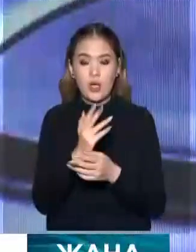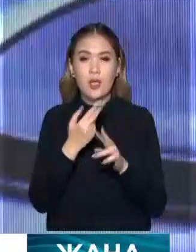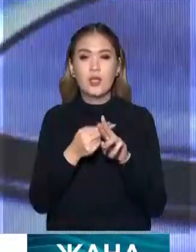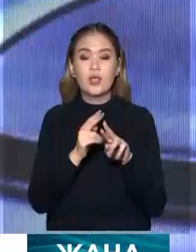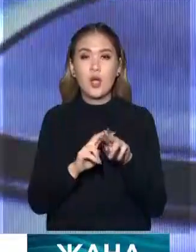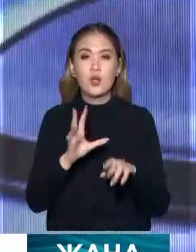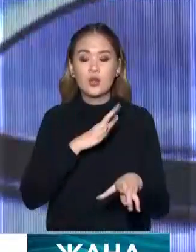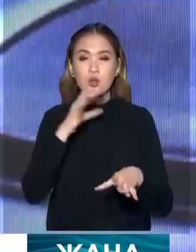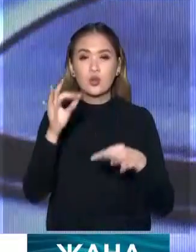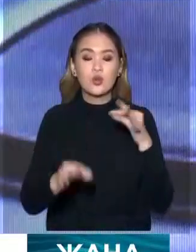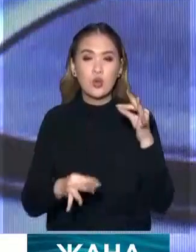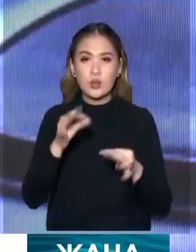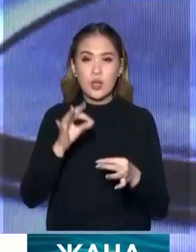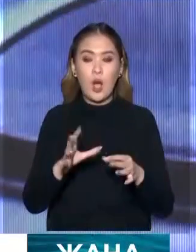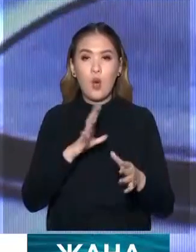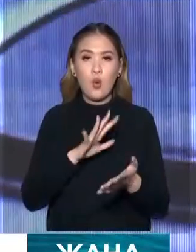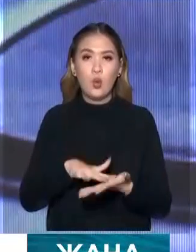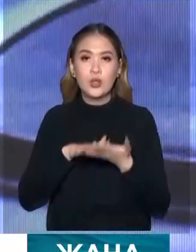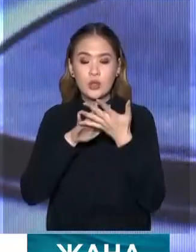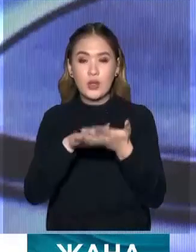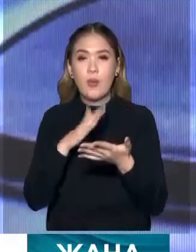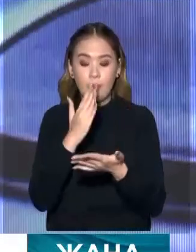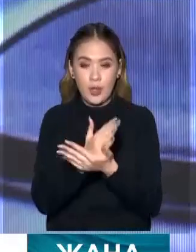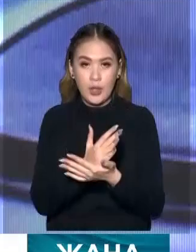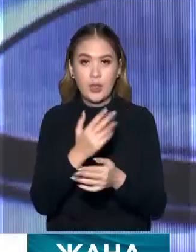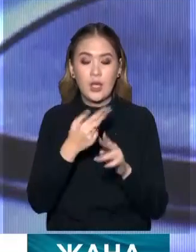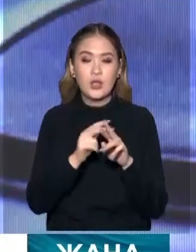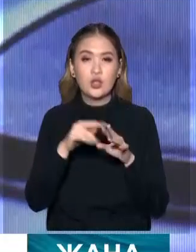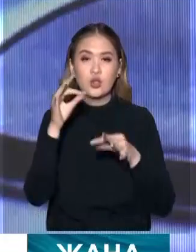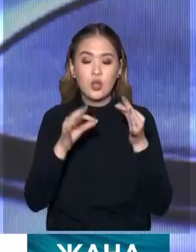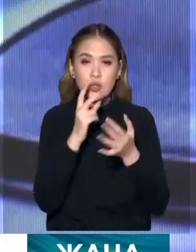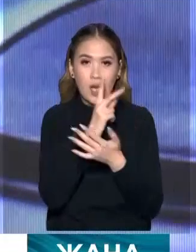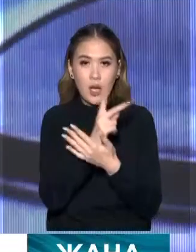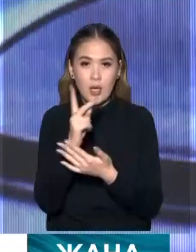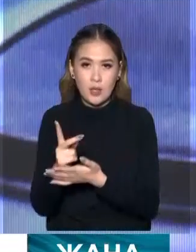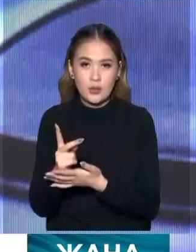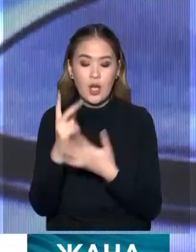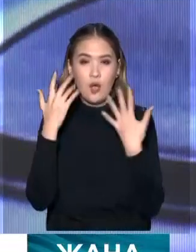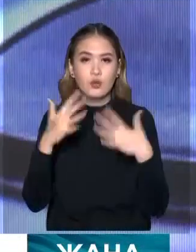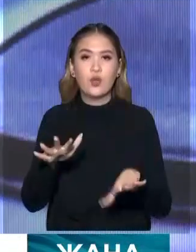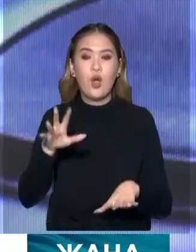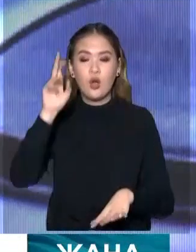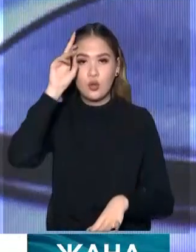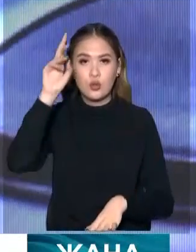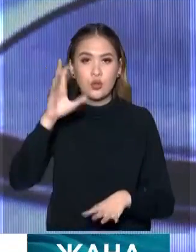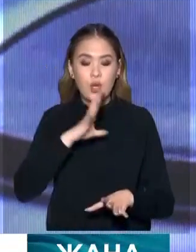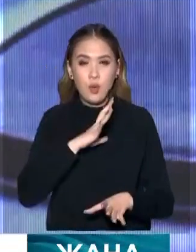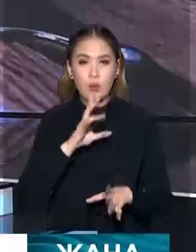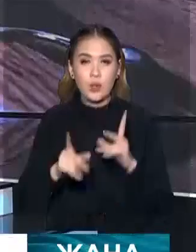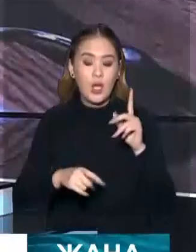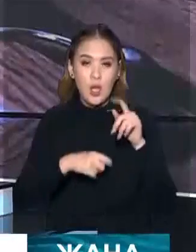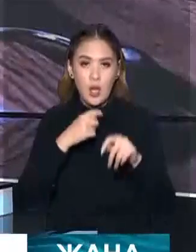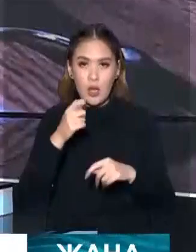Сол сотқа өтінім береді. Және сот оны тез арада қарайды да, соттың үкімі, соттың